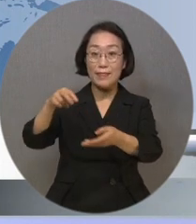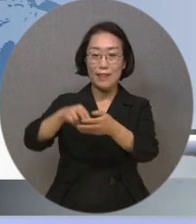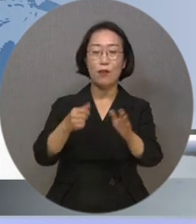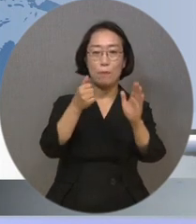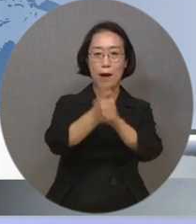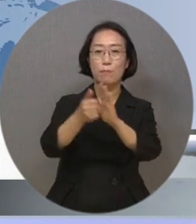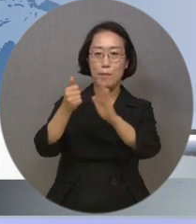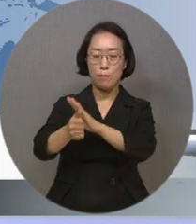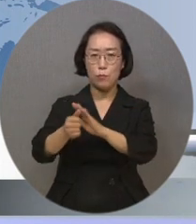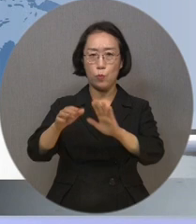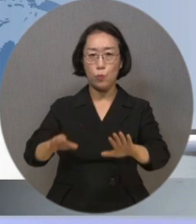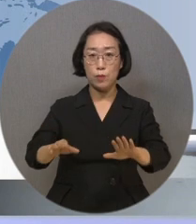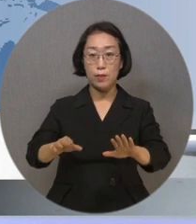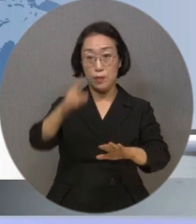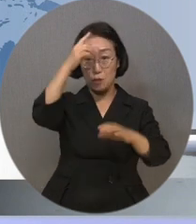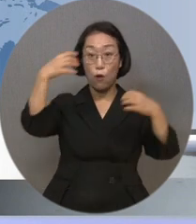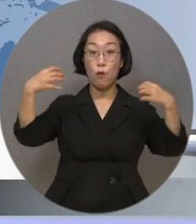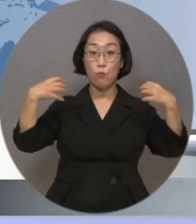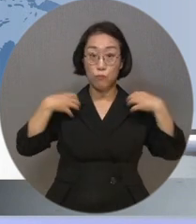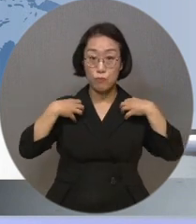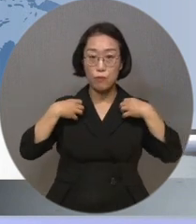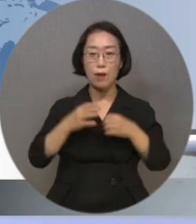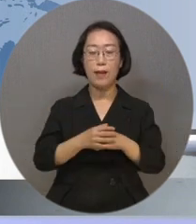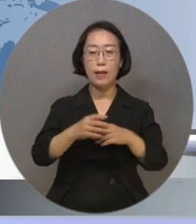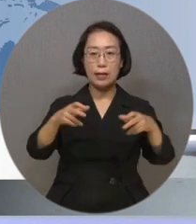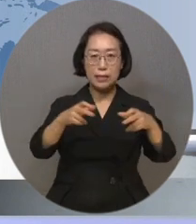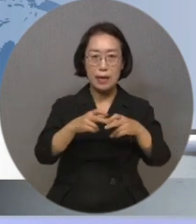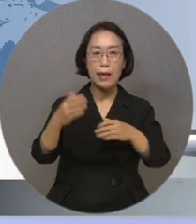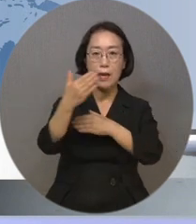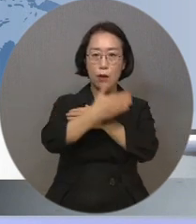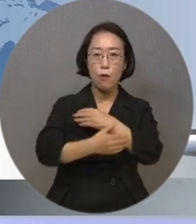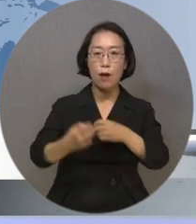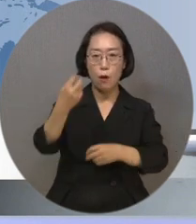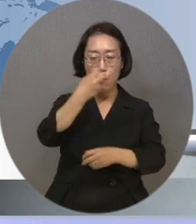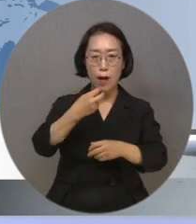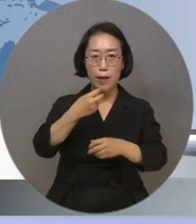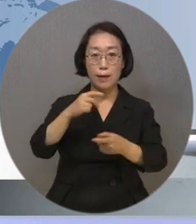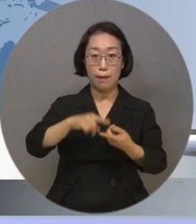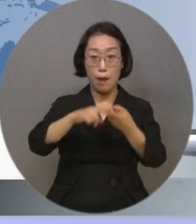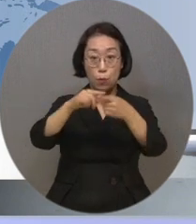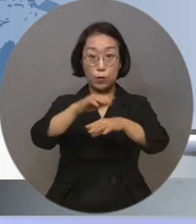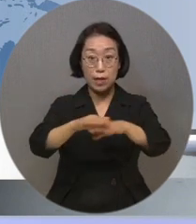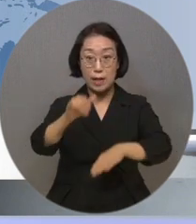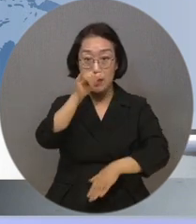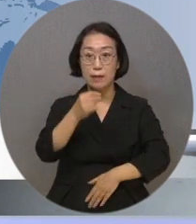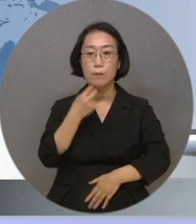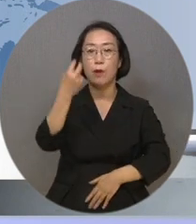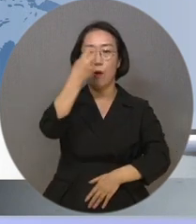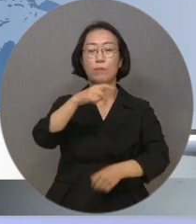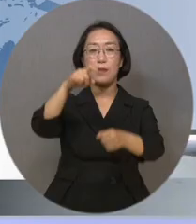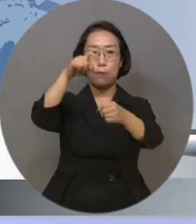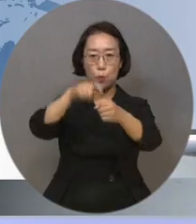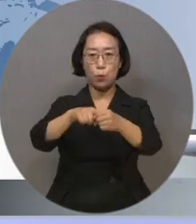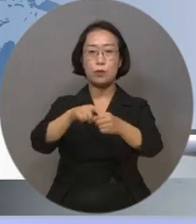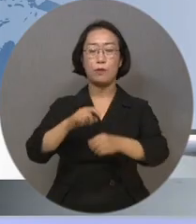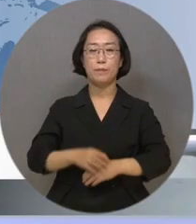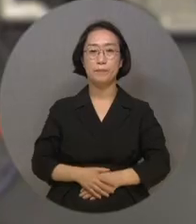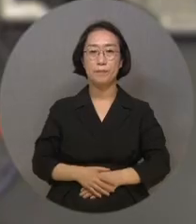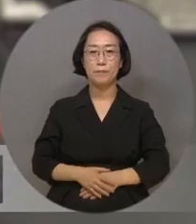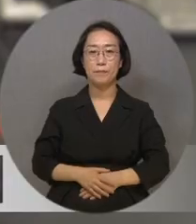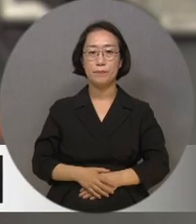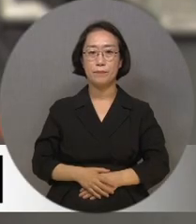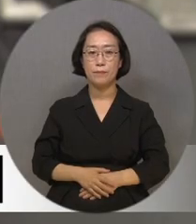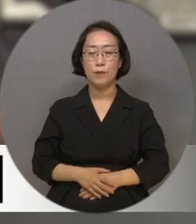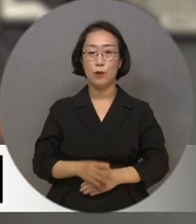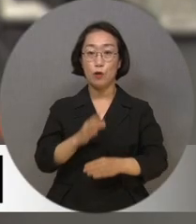방문했습니다. 현 정부의 국정과제인 장애인 건강관리 지원 확대 이행 상황을 점검하고자 추진됐습니다.